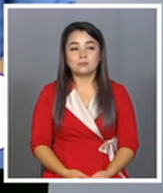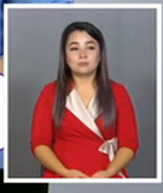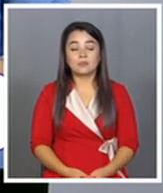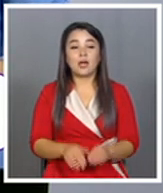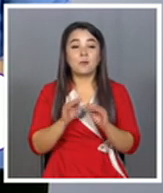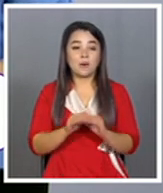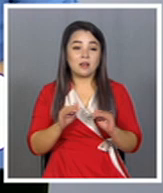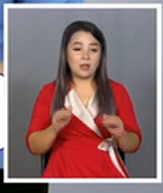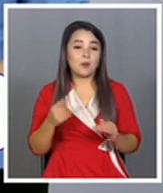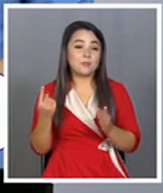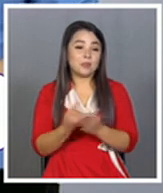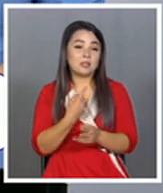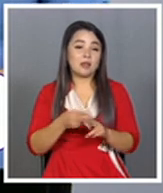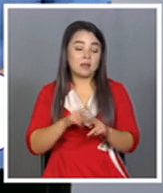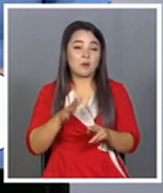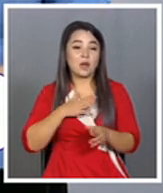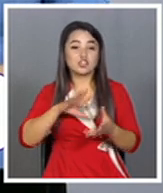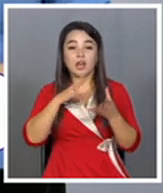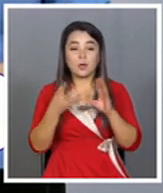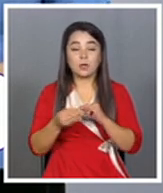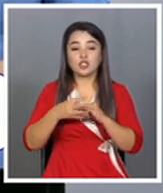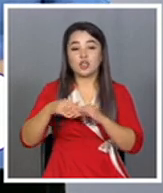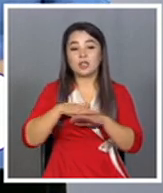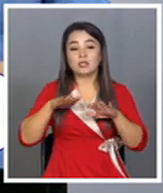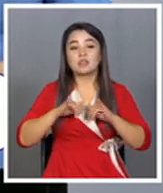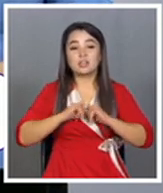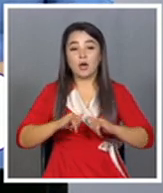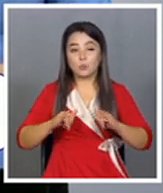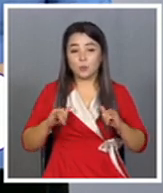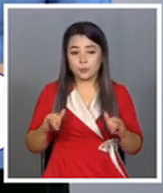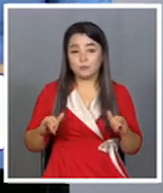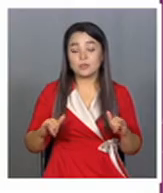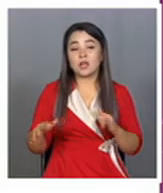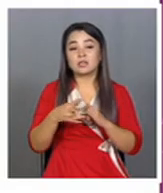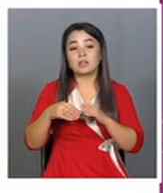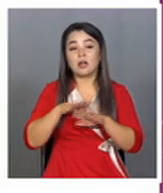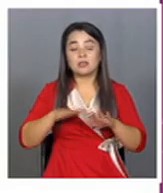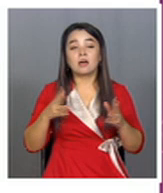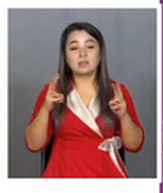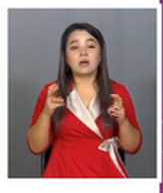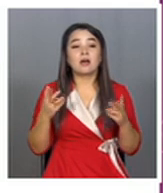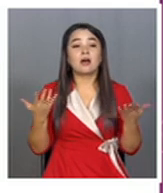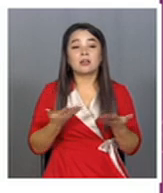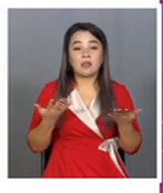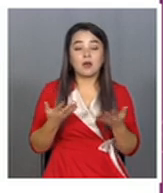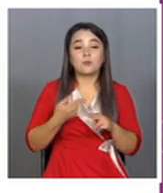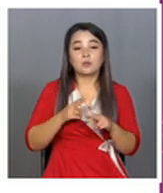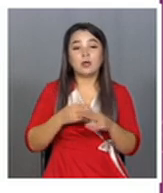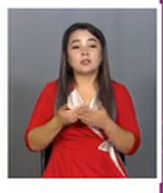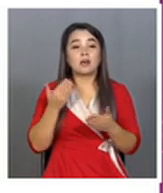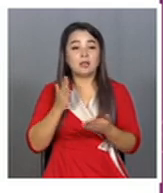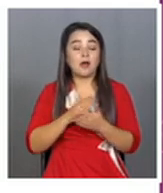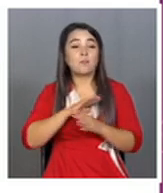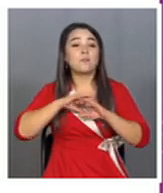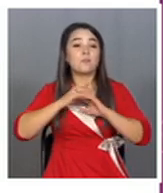Балалар, ең бірінші жалпы осы жердің дамуы, жердегі қандай, бұдан бұрын қандай